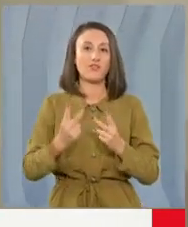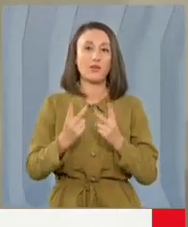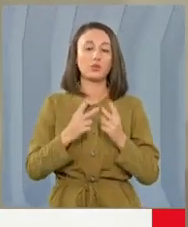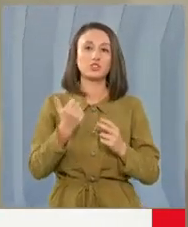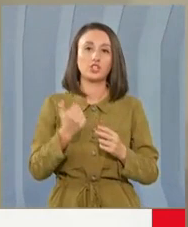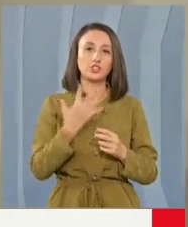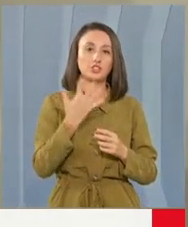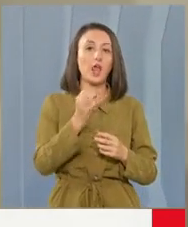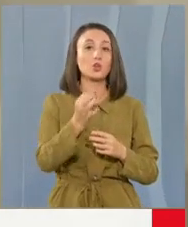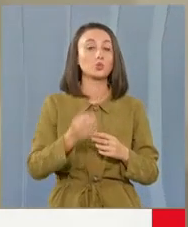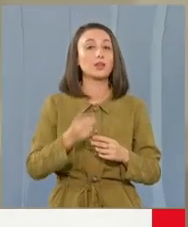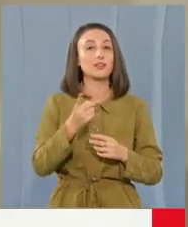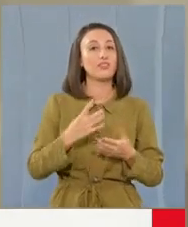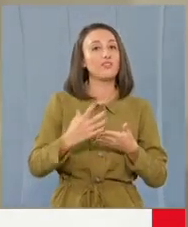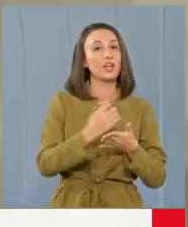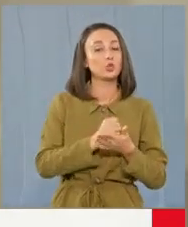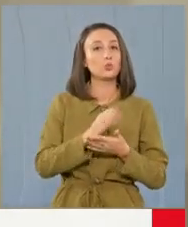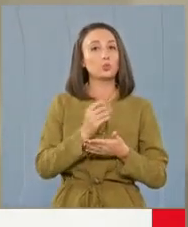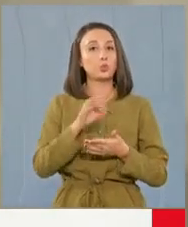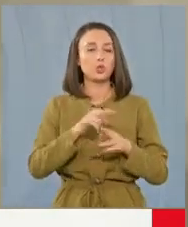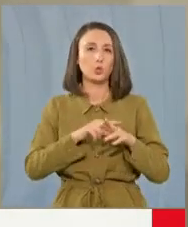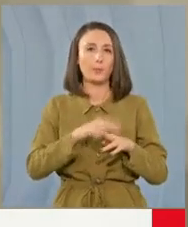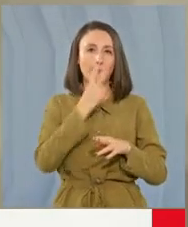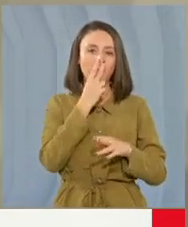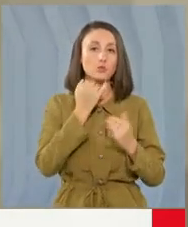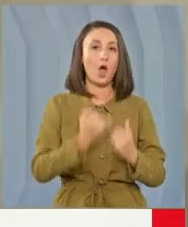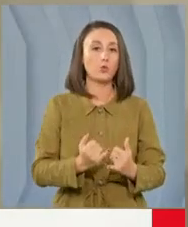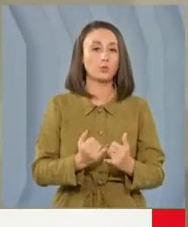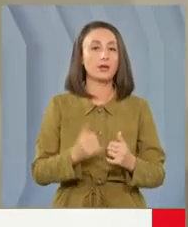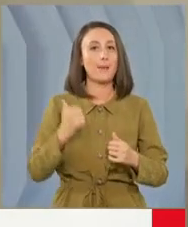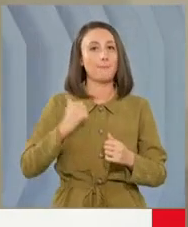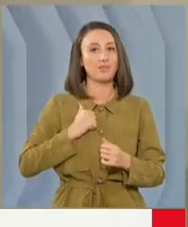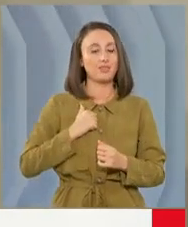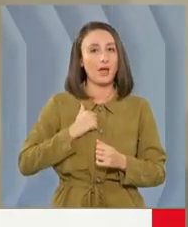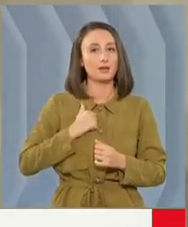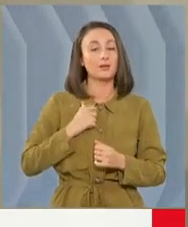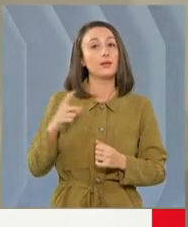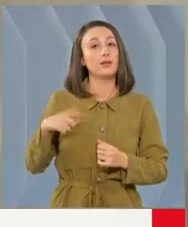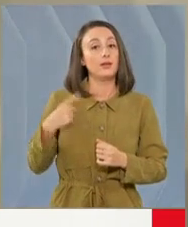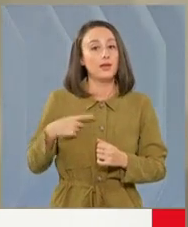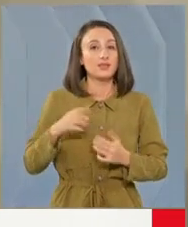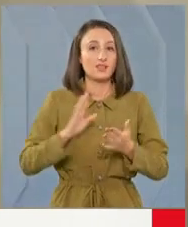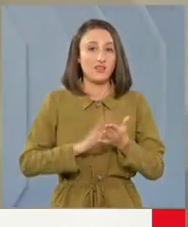de 65% din venitul brut, cum e prevăzută în momentul de față la militari,